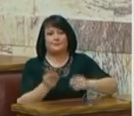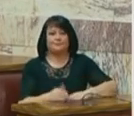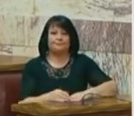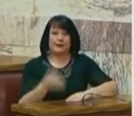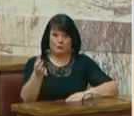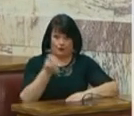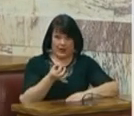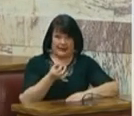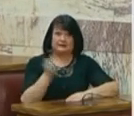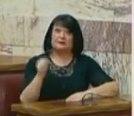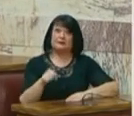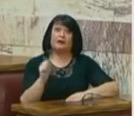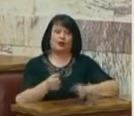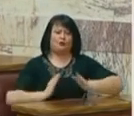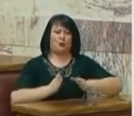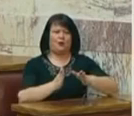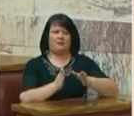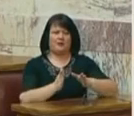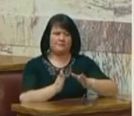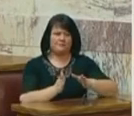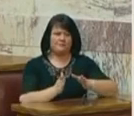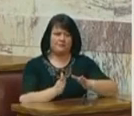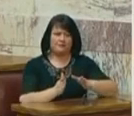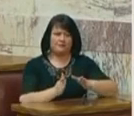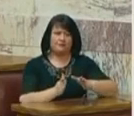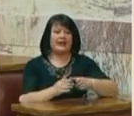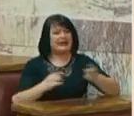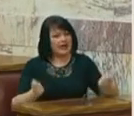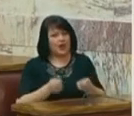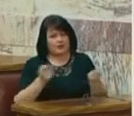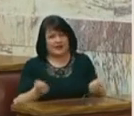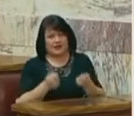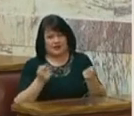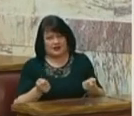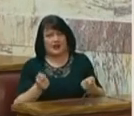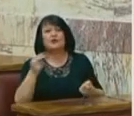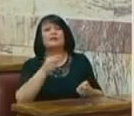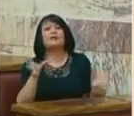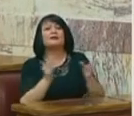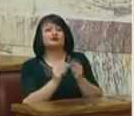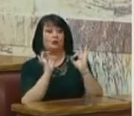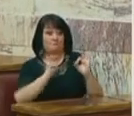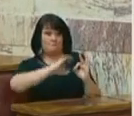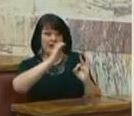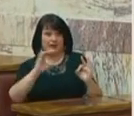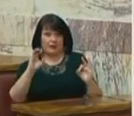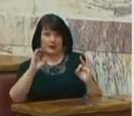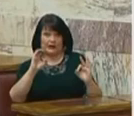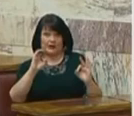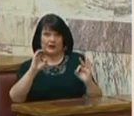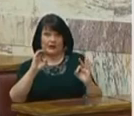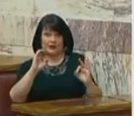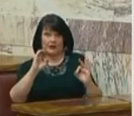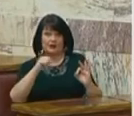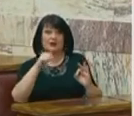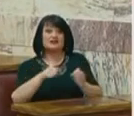μεριά, ναι, εμείς προχωράμε να κάνουμε αυτά που κάνουμε για το ζήτημα της Μακεδονίας, αλλά και εσείς με τα